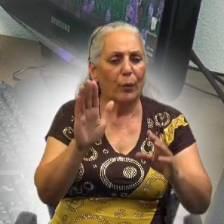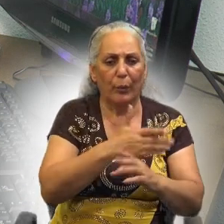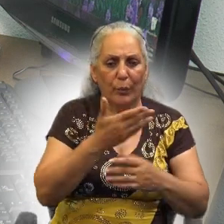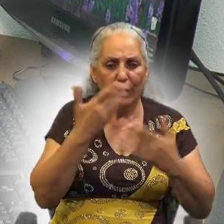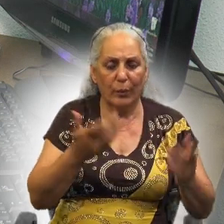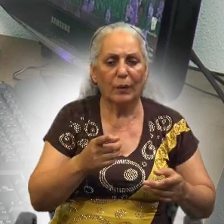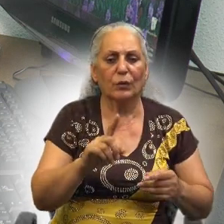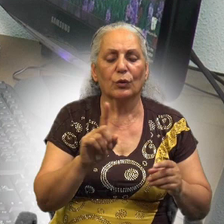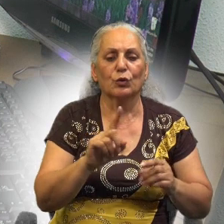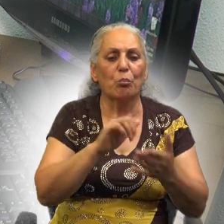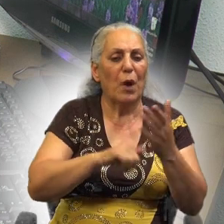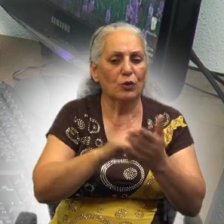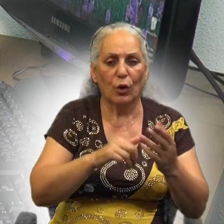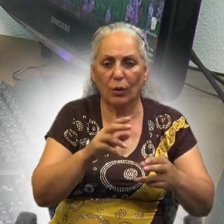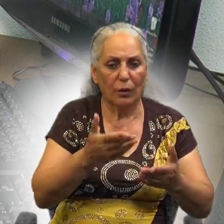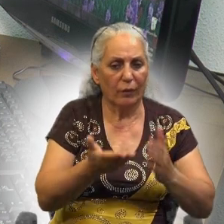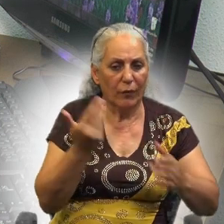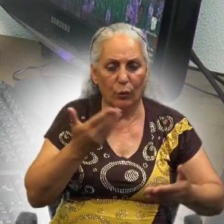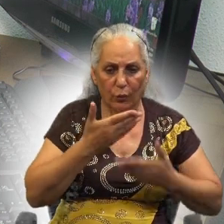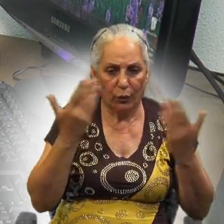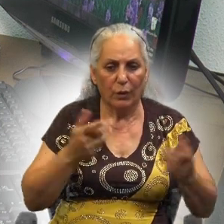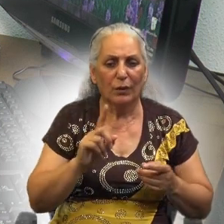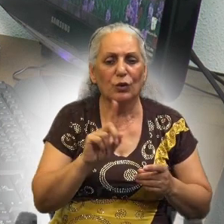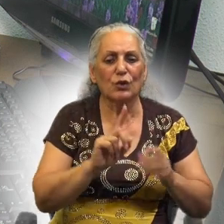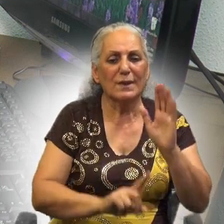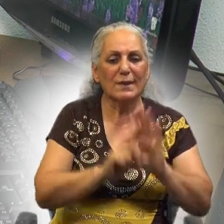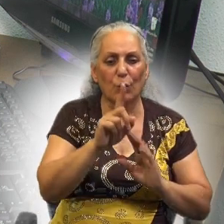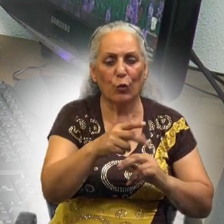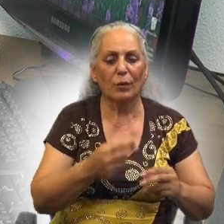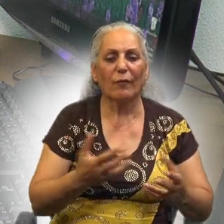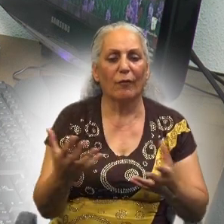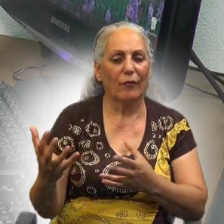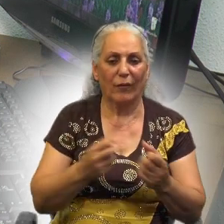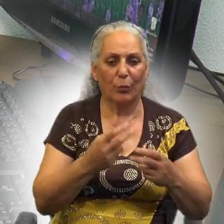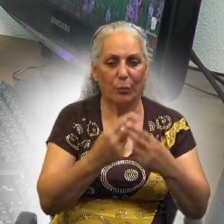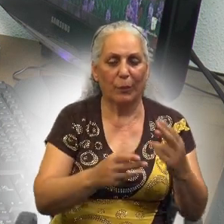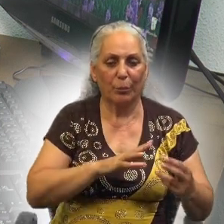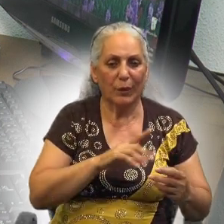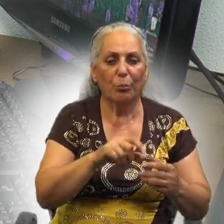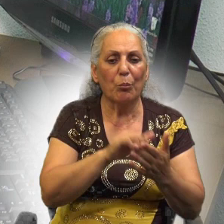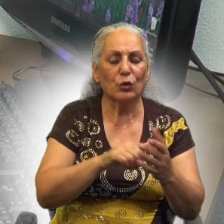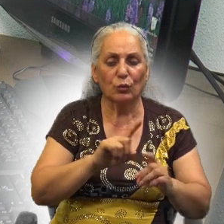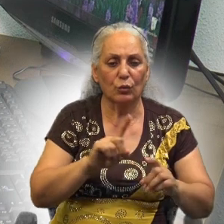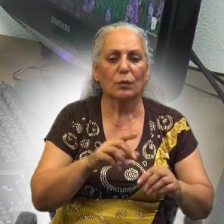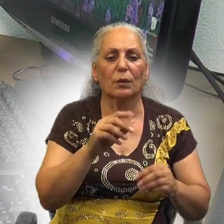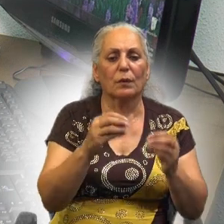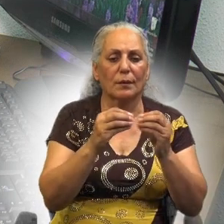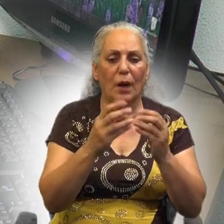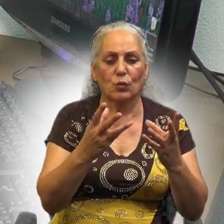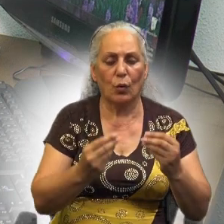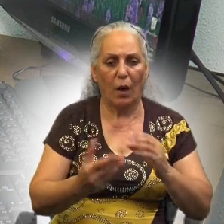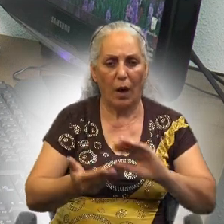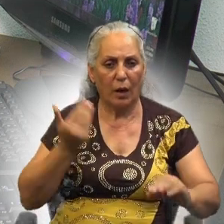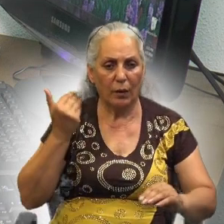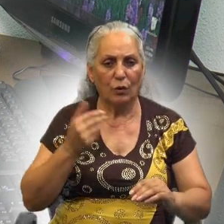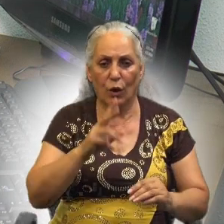այն պատճառները, որոնք հիմք են հանդիսացել կալանավորում կիրառելու համար, այս պարագայում առնվազն 10 օր առաջ,